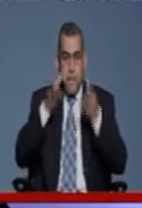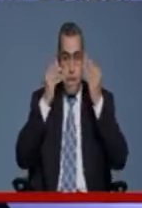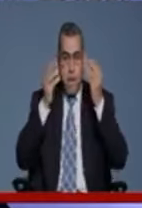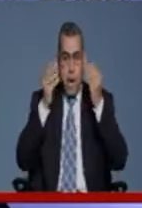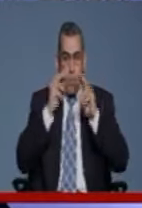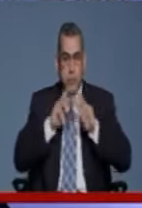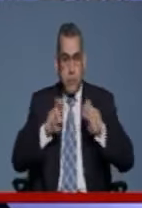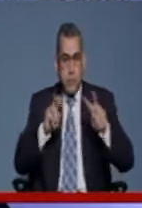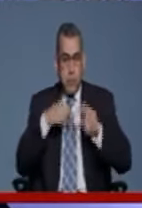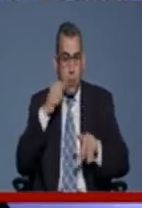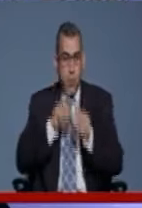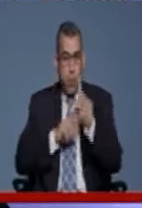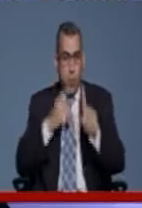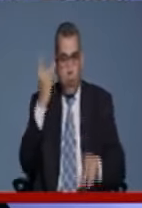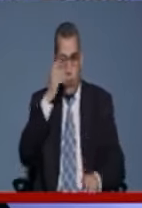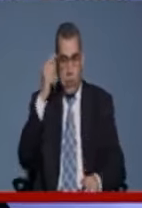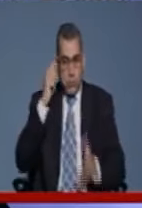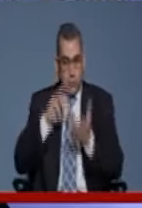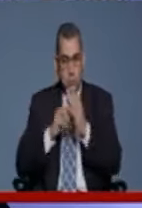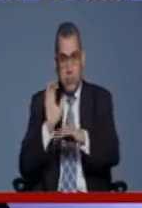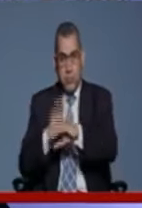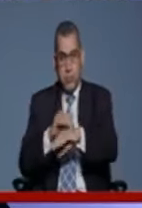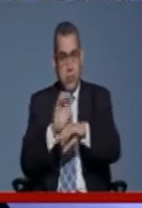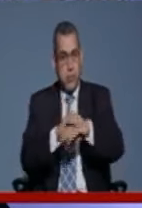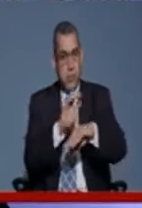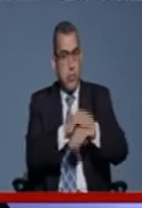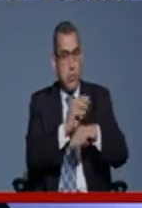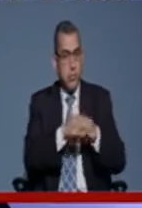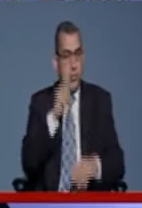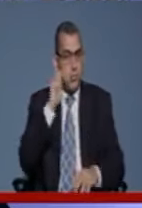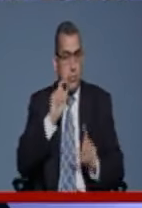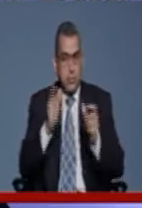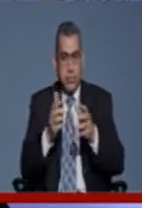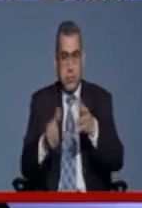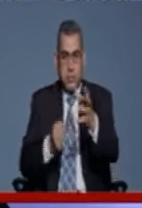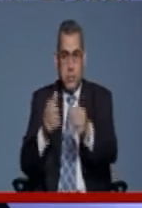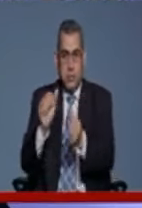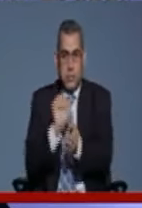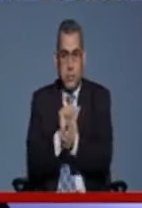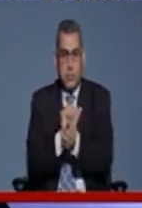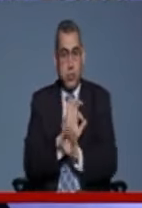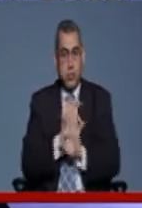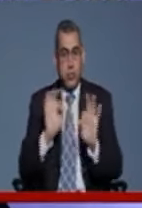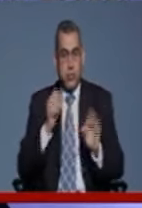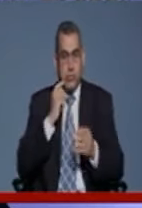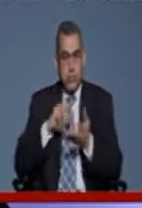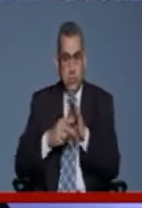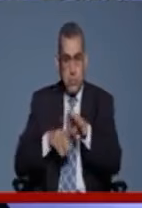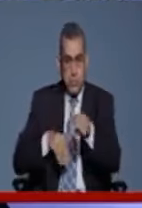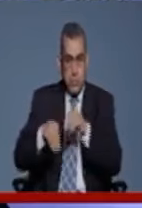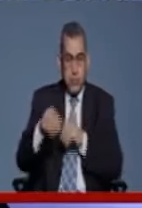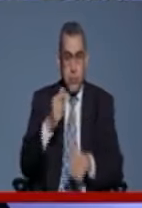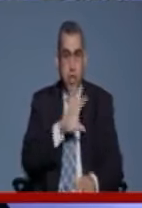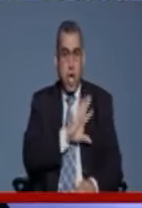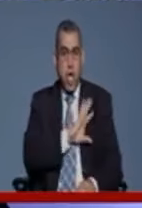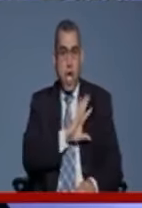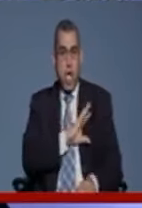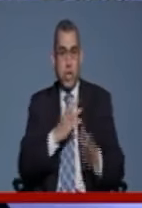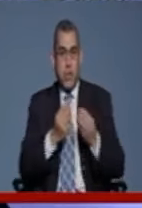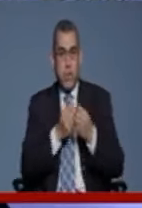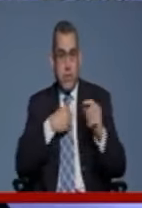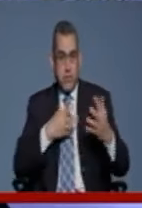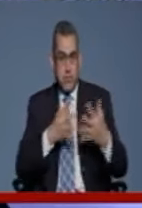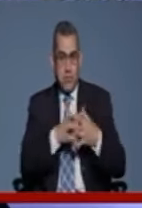بالوزارة بالتصدي لتلك الجرائم وضبط عناصرها والتنسيق الفاعل مع القوات المسلحة لمنع تسربها